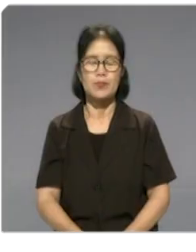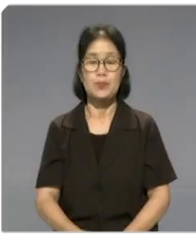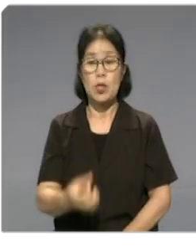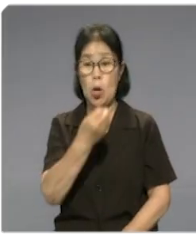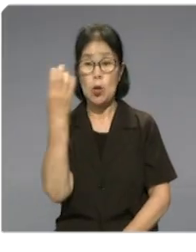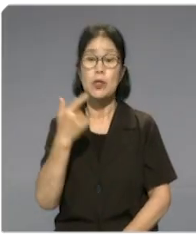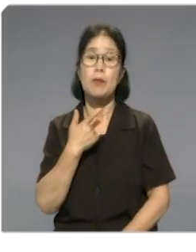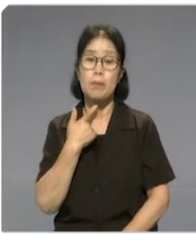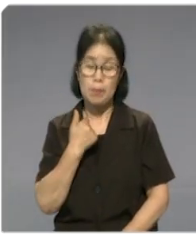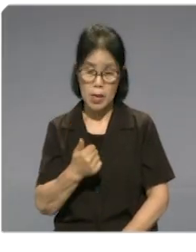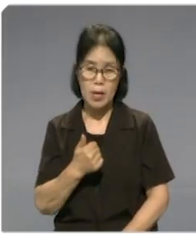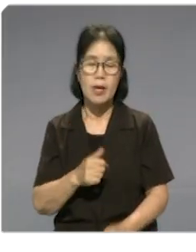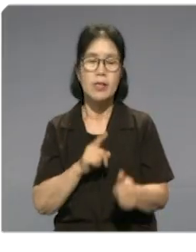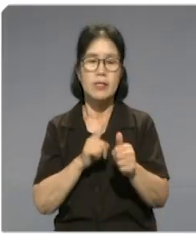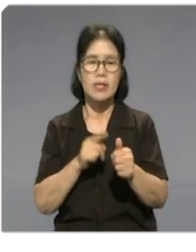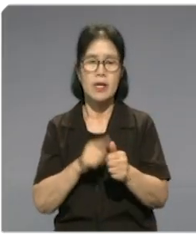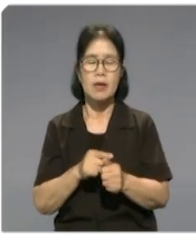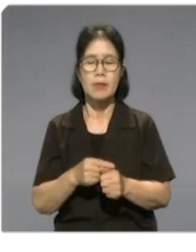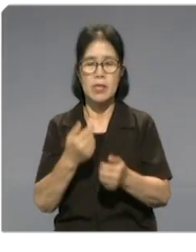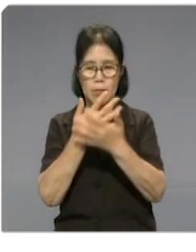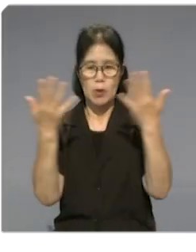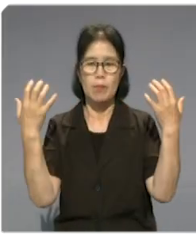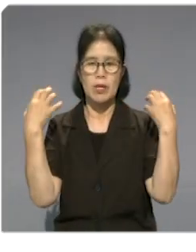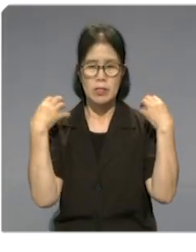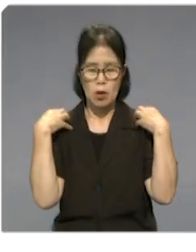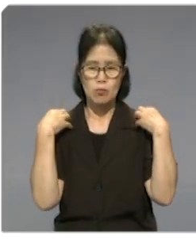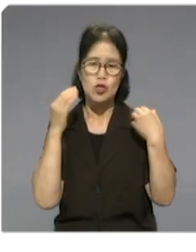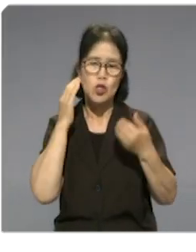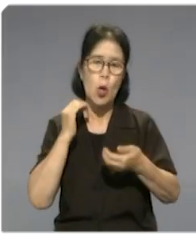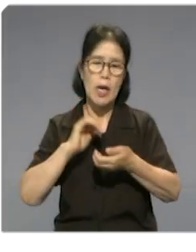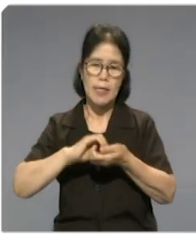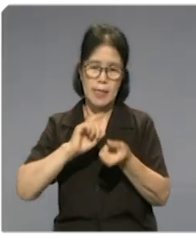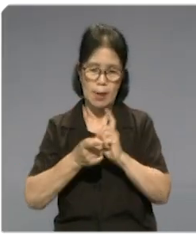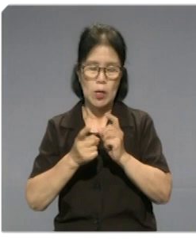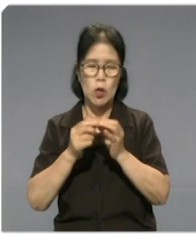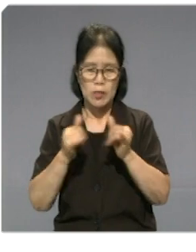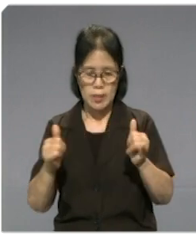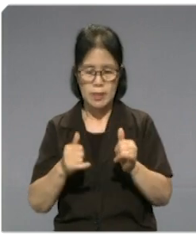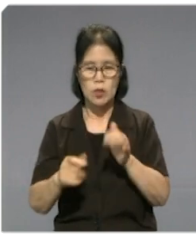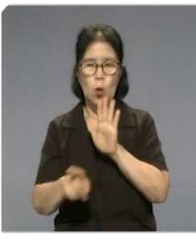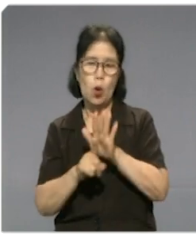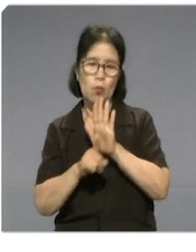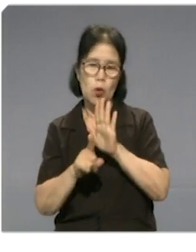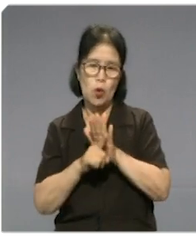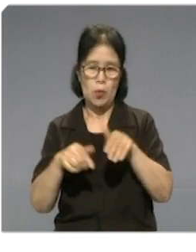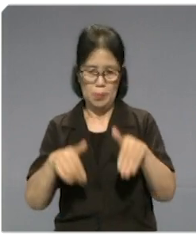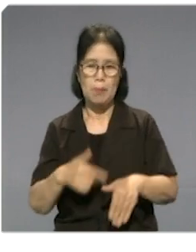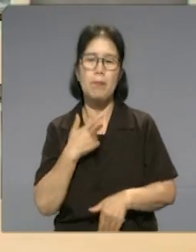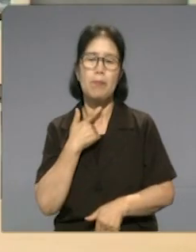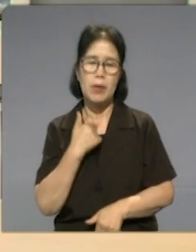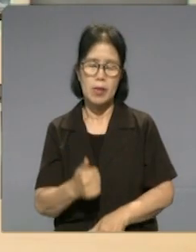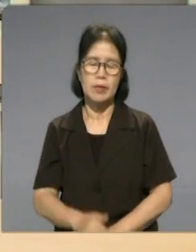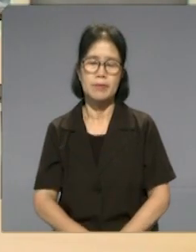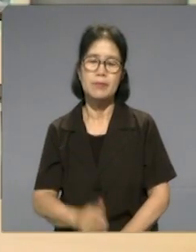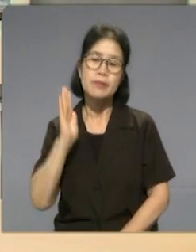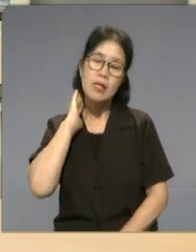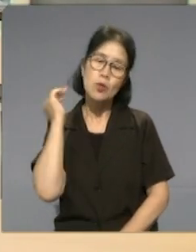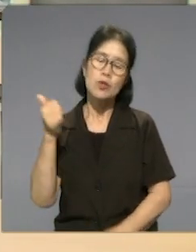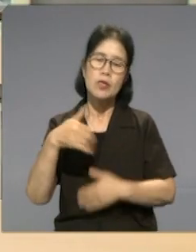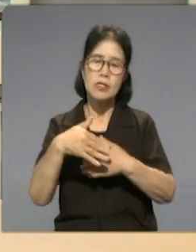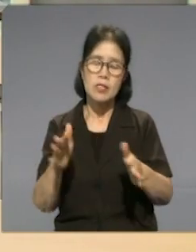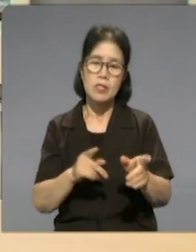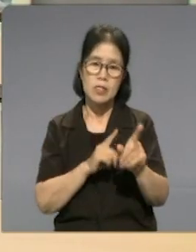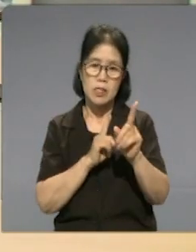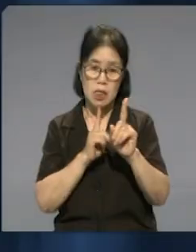언론인 출신인 이 후보자는 이명박 정부 청와대 대변인과 홍보수석 등을 지냈습니다. 대통령실은